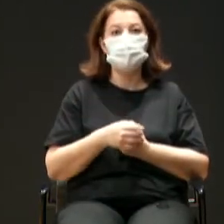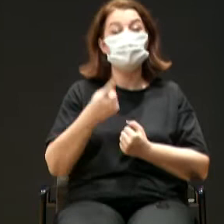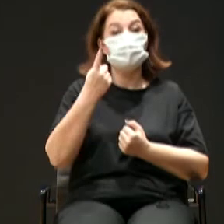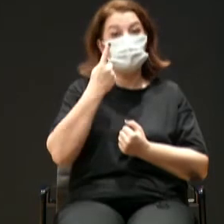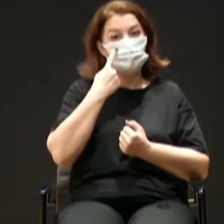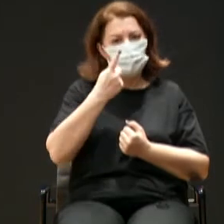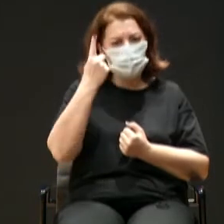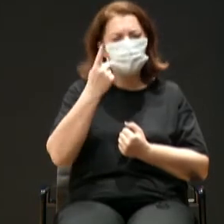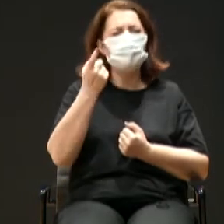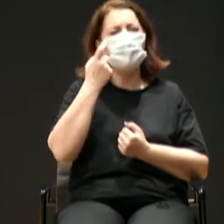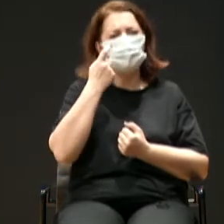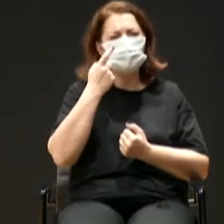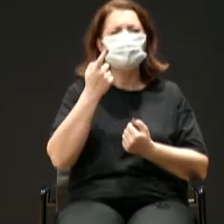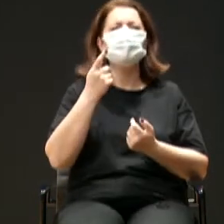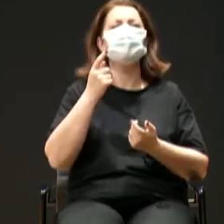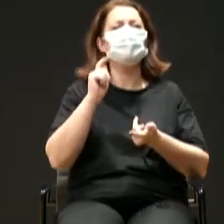cumhuriyetçiler, Atatürkçüler, devrimciler